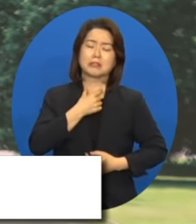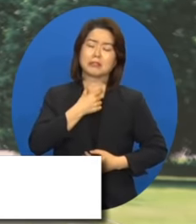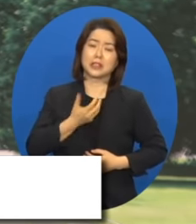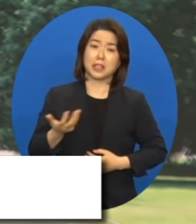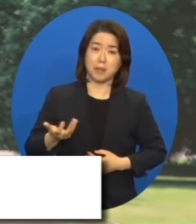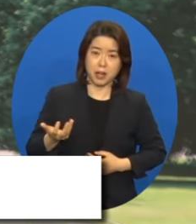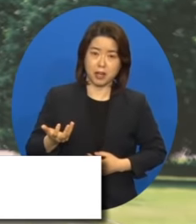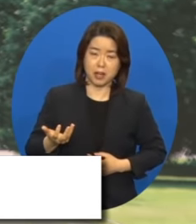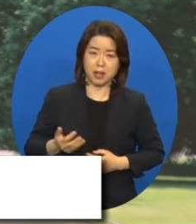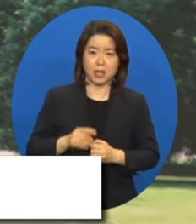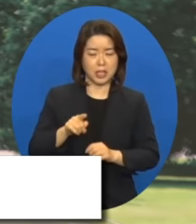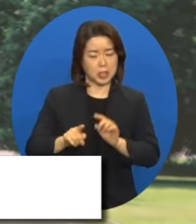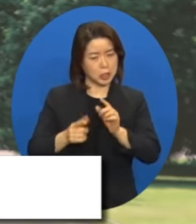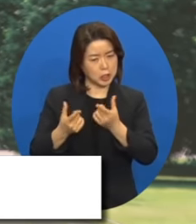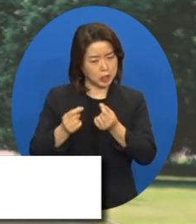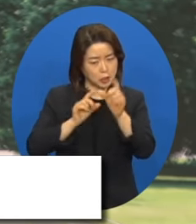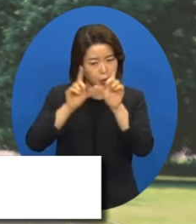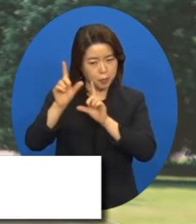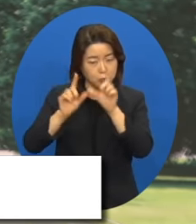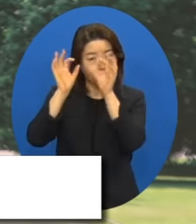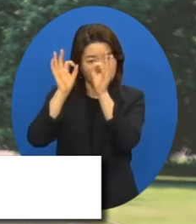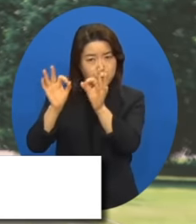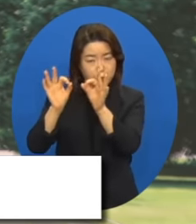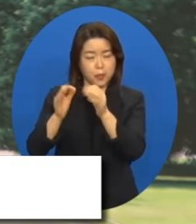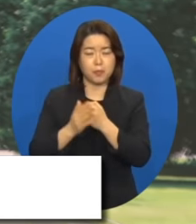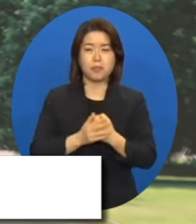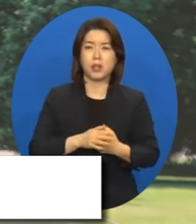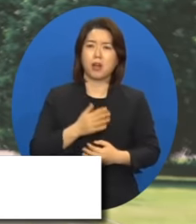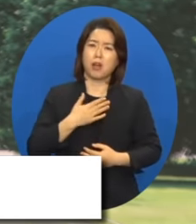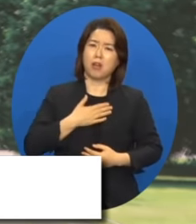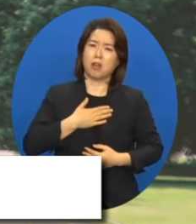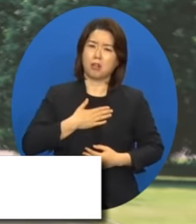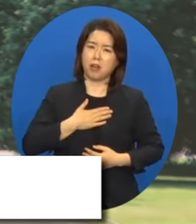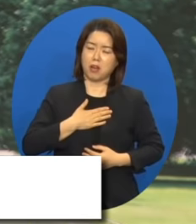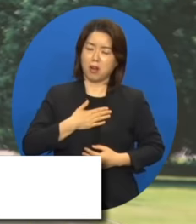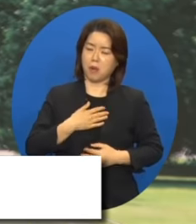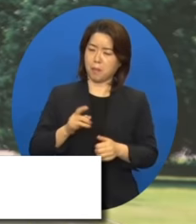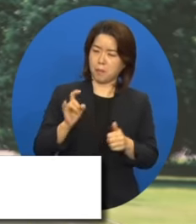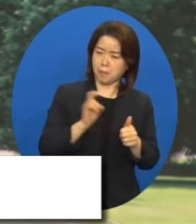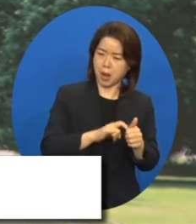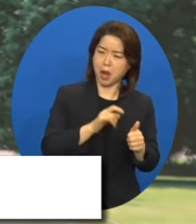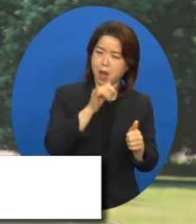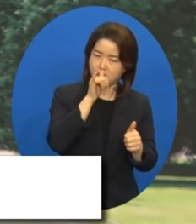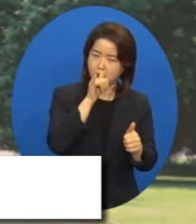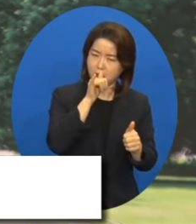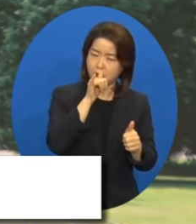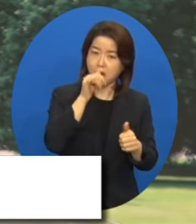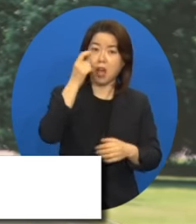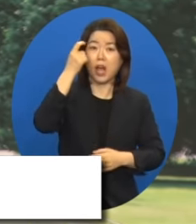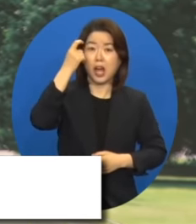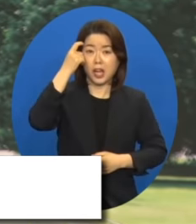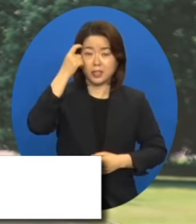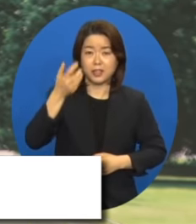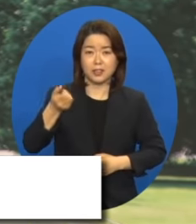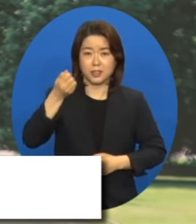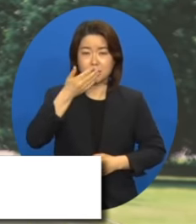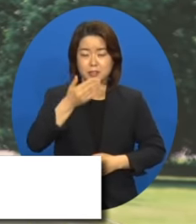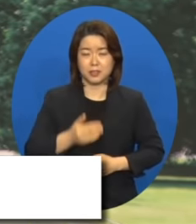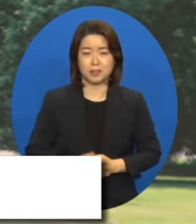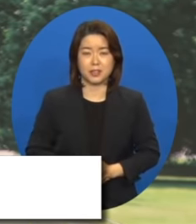온다든지 그런 증세가 있으면 그러면 아 내가 혹시 바이러스에 감염이 됐나 그렇게 생각하게